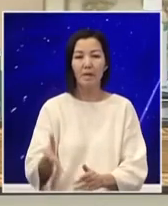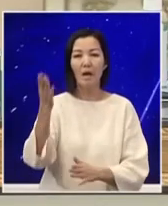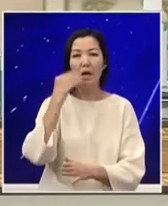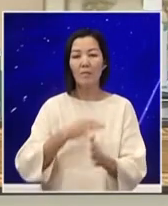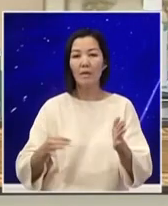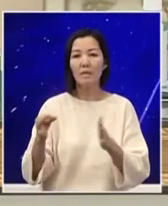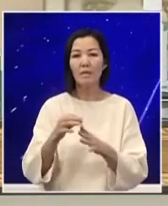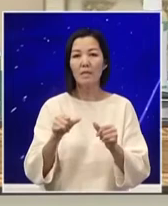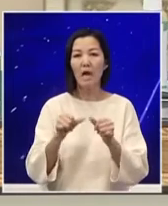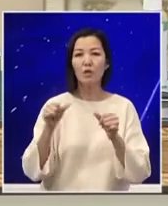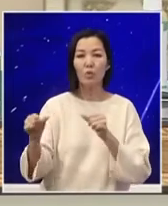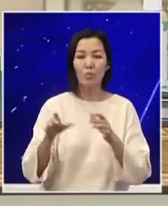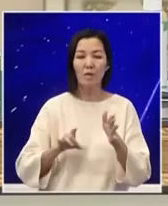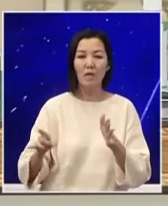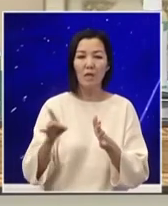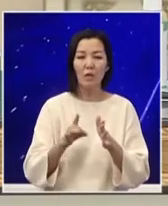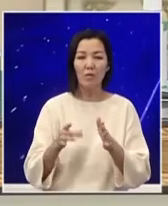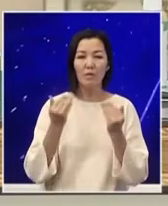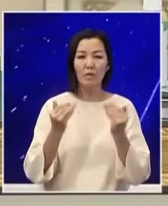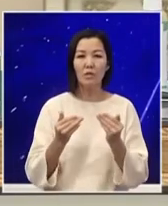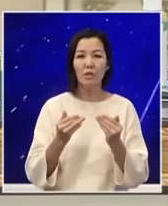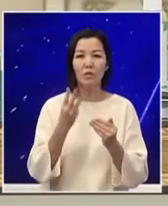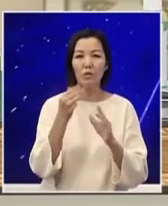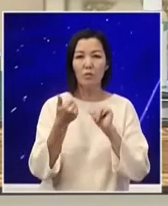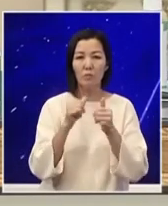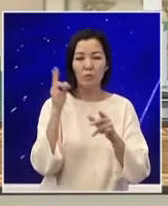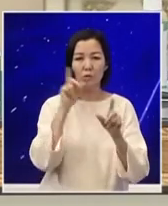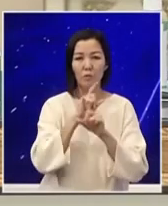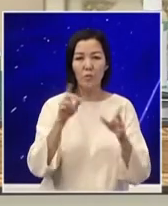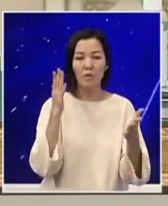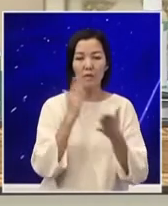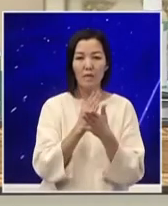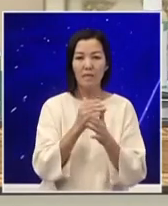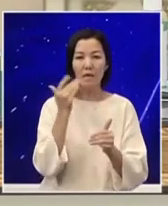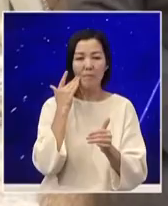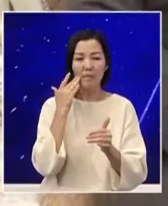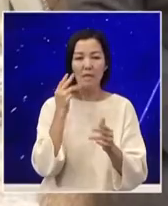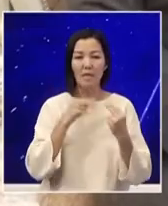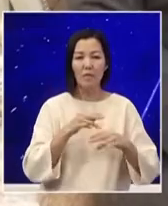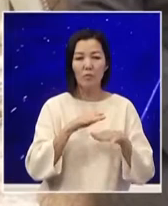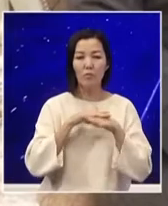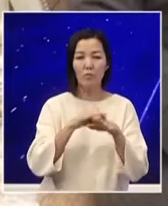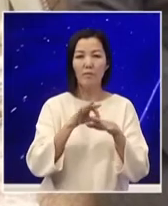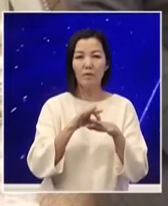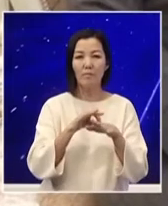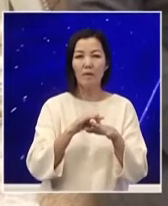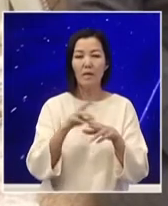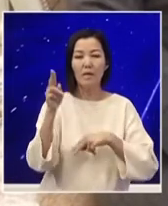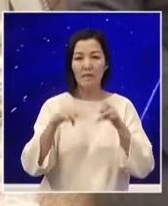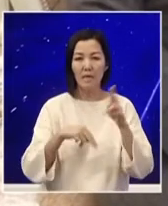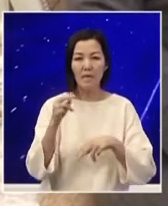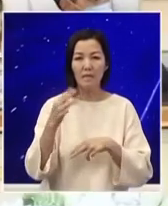Алматинская область – особый регион. У нас пока еще имеются трехсменные школы. Мы постоянно ведем работу по их уменьшению. Мы начали